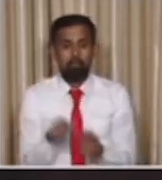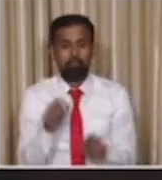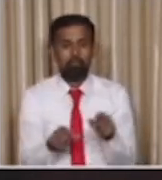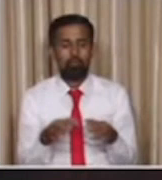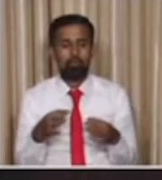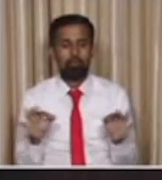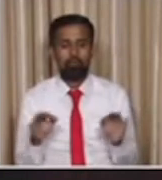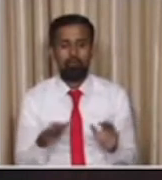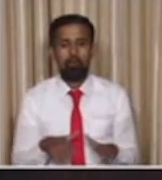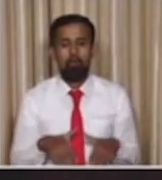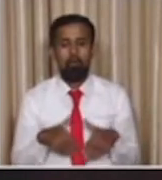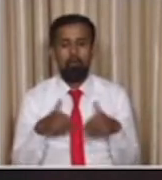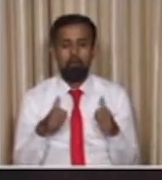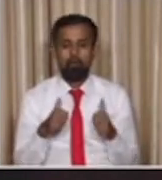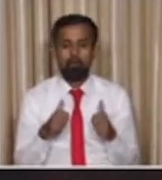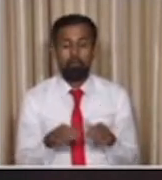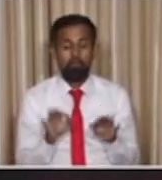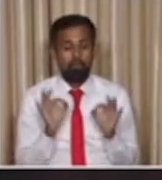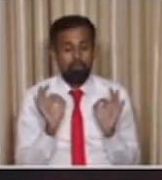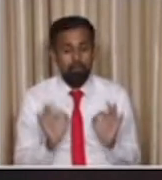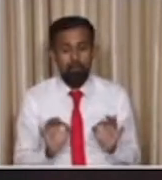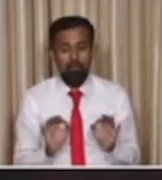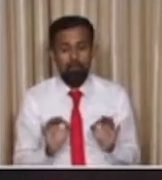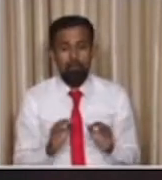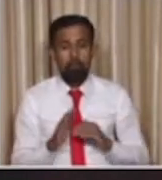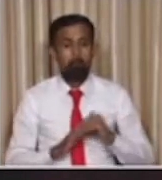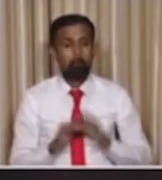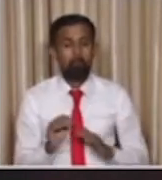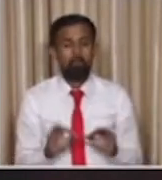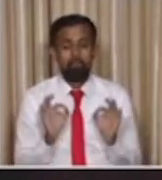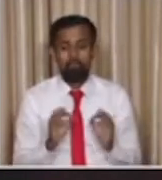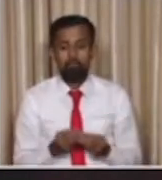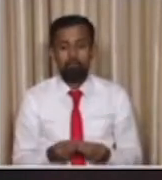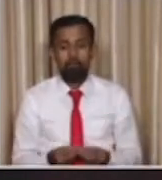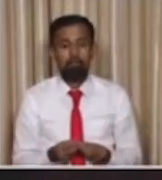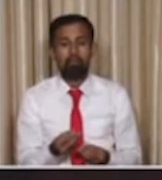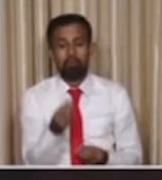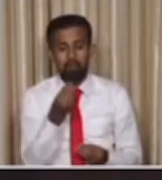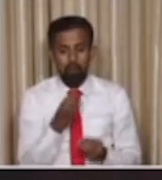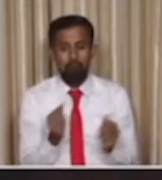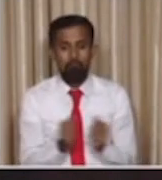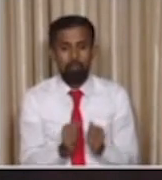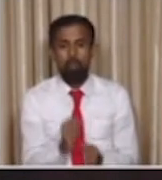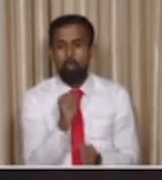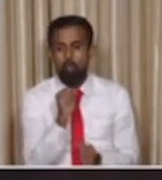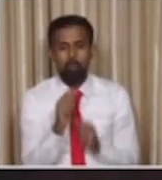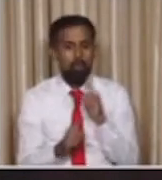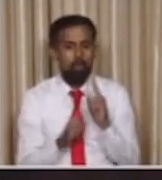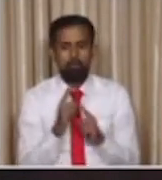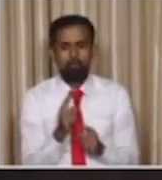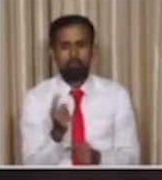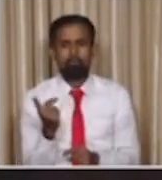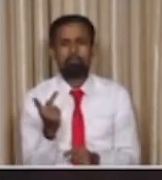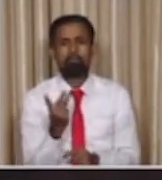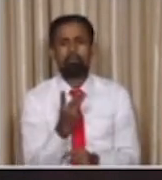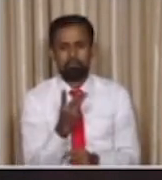නිදහස් සෞඛ්‍යයේ ප්‍රතිඵලය නිවරදිව මිනිසුන්ට ප්‍රයෝජනවත් වෙන විදියට ලබා ගන්න කටයුතු කරන්නේ කොහොමද කියලා කතා කරේ දෙතුන් දෙනෙක්